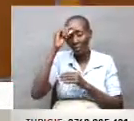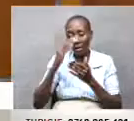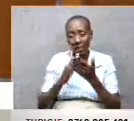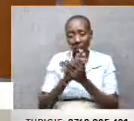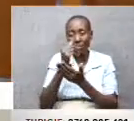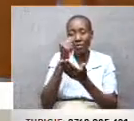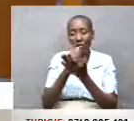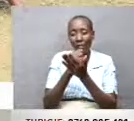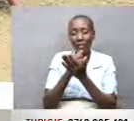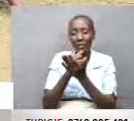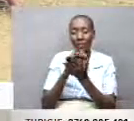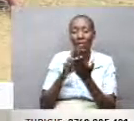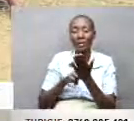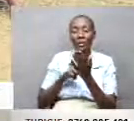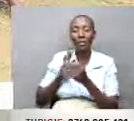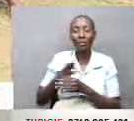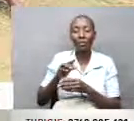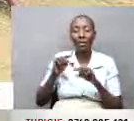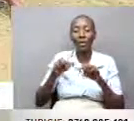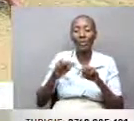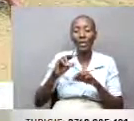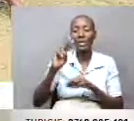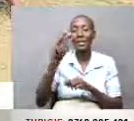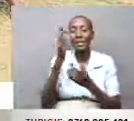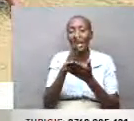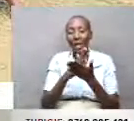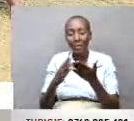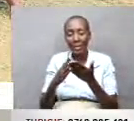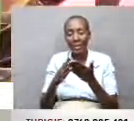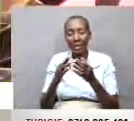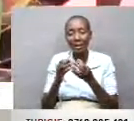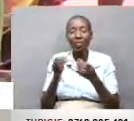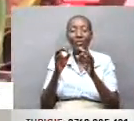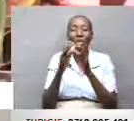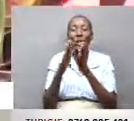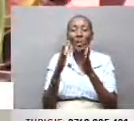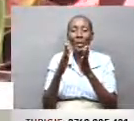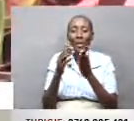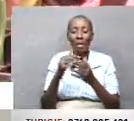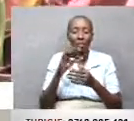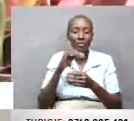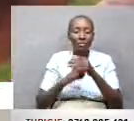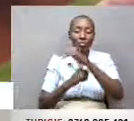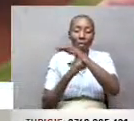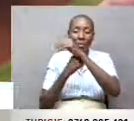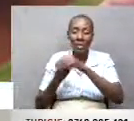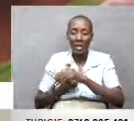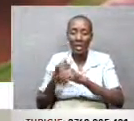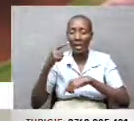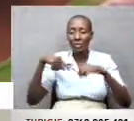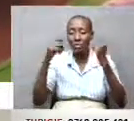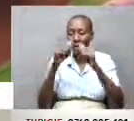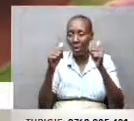mwakilishi wa kina mama. Hivi leo wamezindua awamu ya pili ya kuwadhamini wasichana ambao hawakufaulu vizuri katika masomo yao ya shule za upili. Mradi